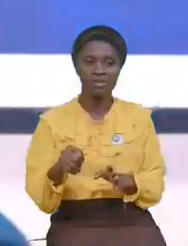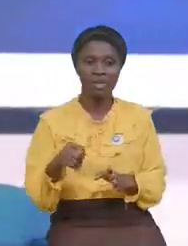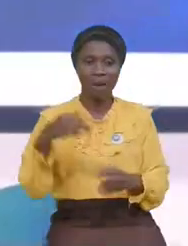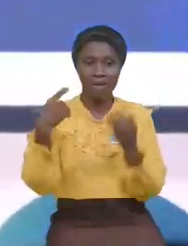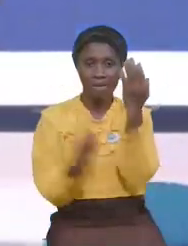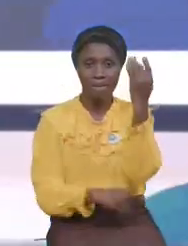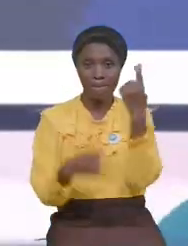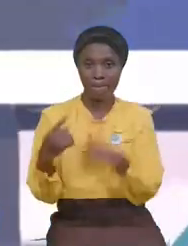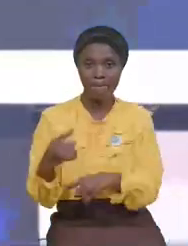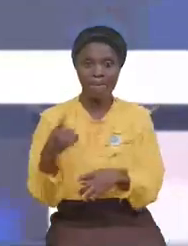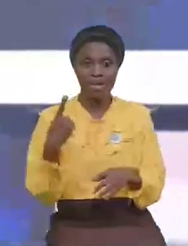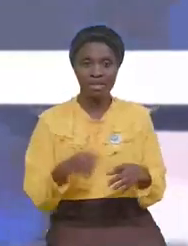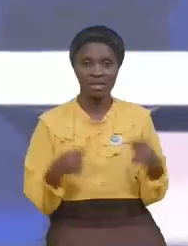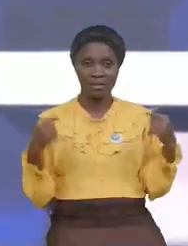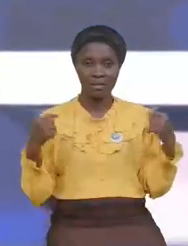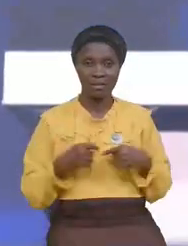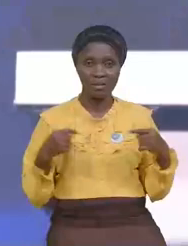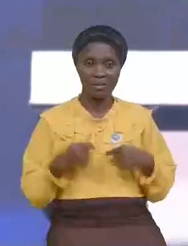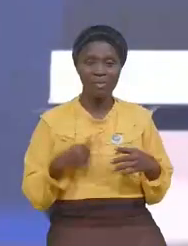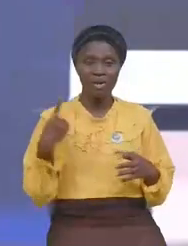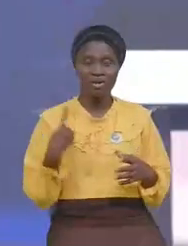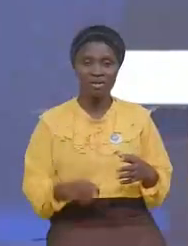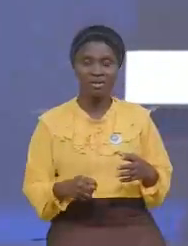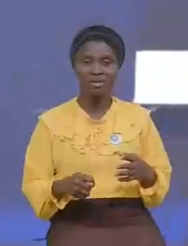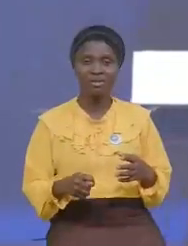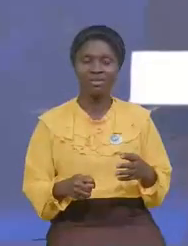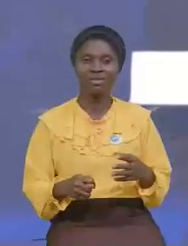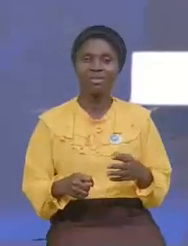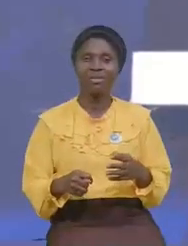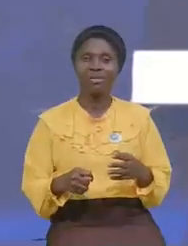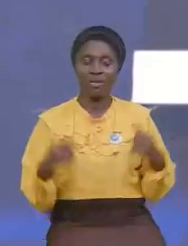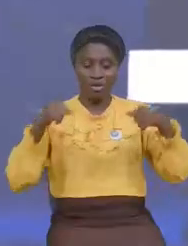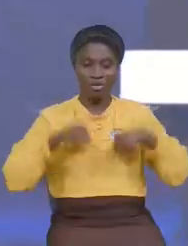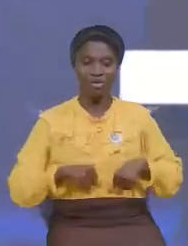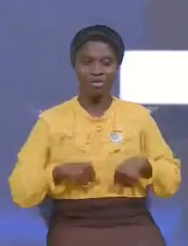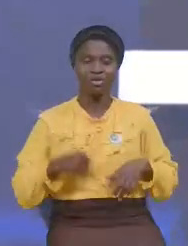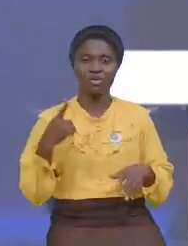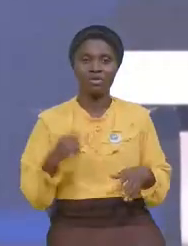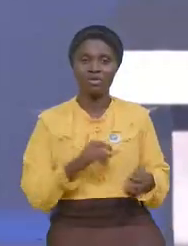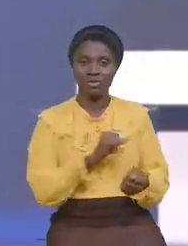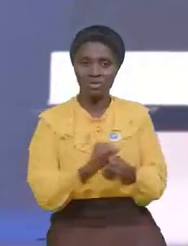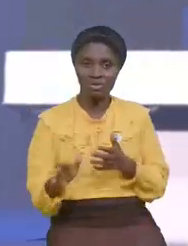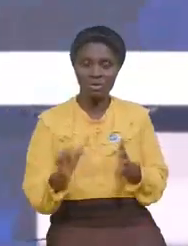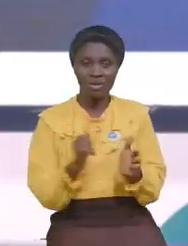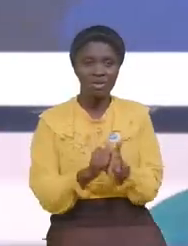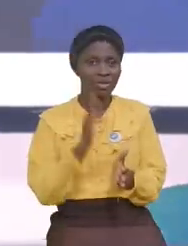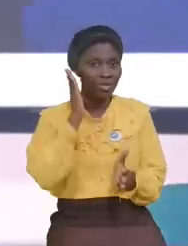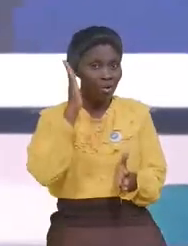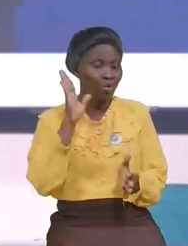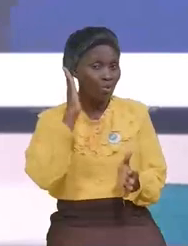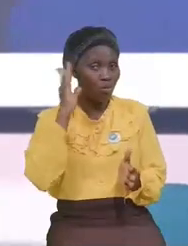L'opprobre, le châtiment, la perdition, la condamnation, la